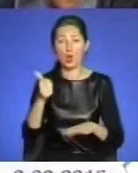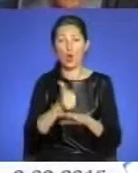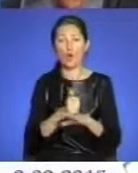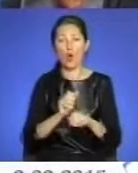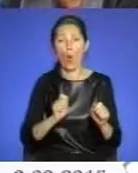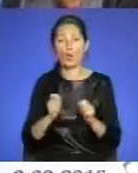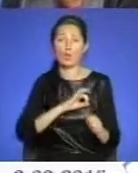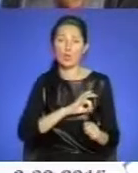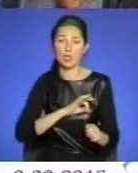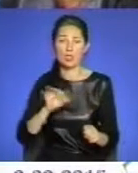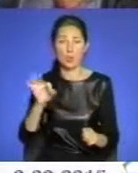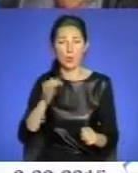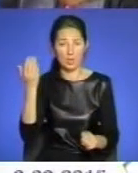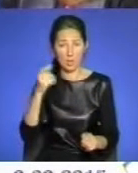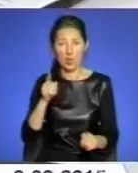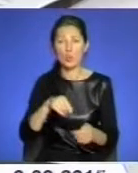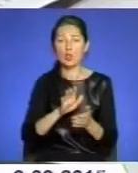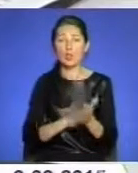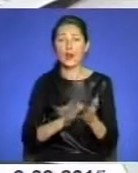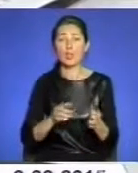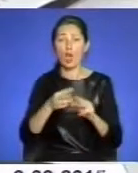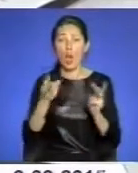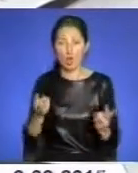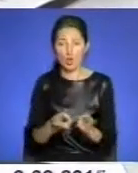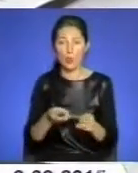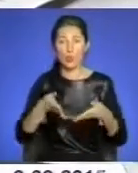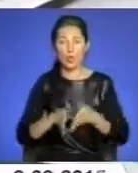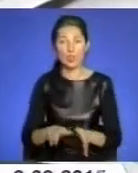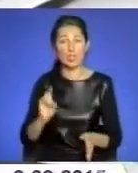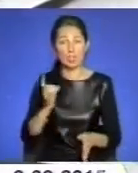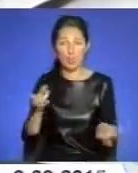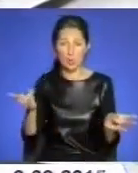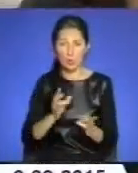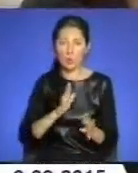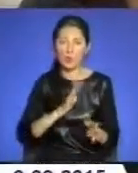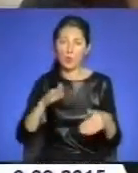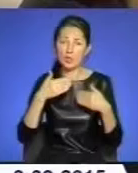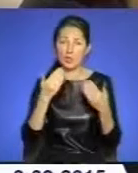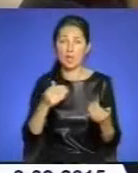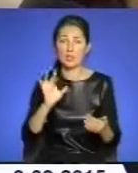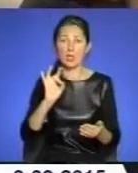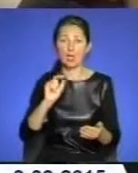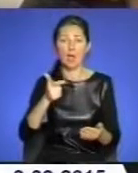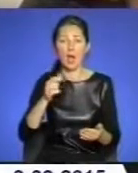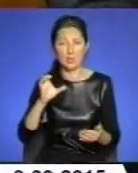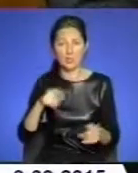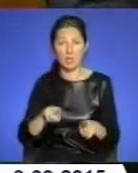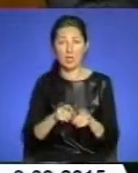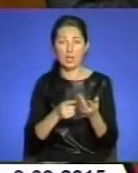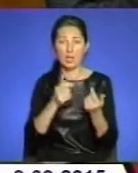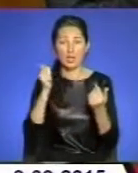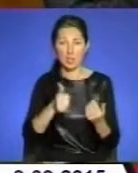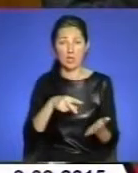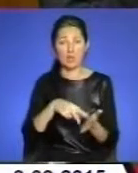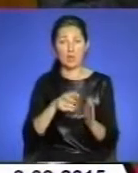Раніше, щоб зареєструвати шлюб чи народження дитини, була необхідність завчасно звертатися до РАГСу і кілька тижнів стояти в черзі. Нововведення